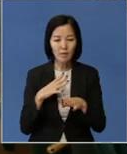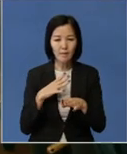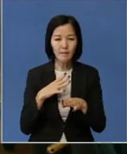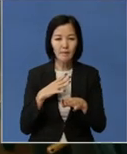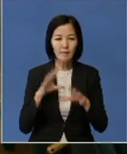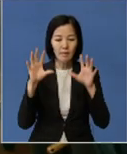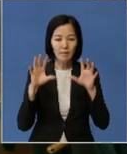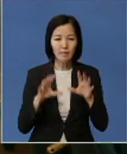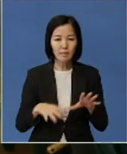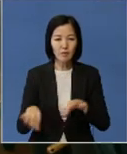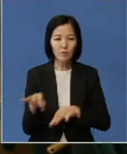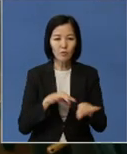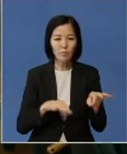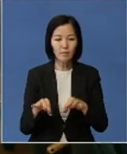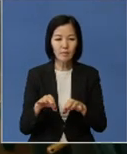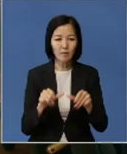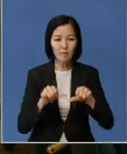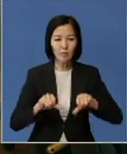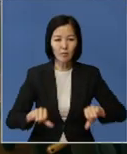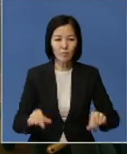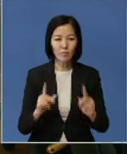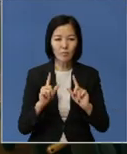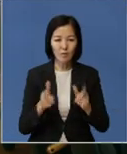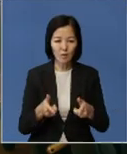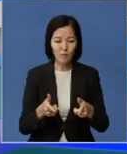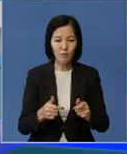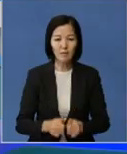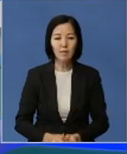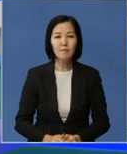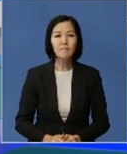заң жобасын Республика бюджет комиссиясы мақұлдады.